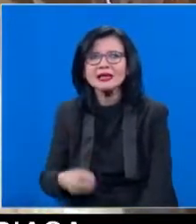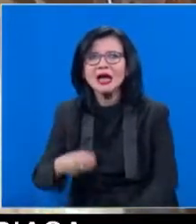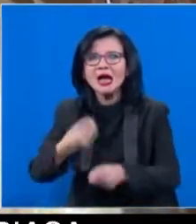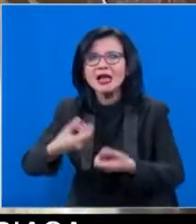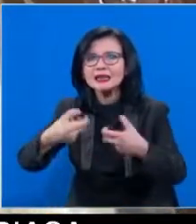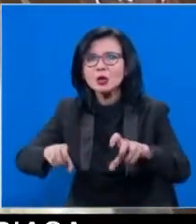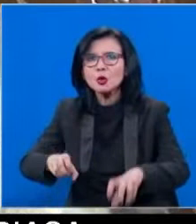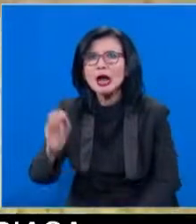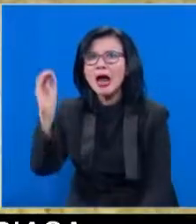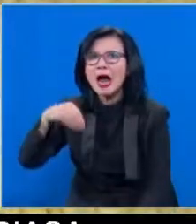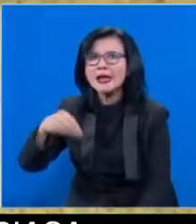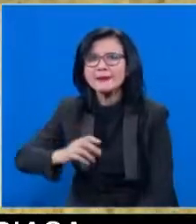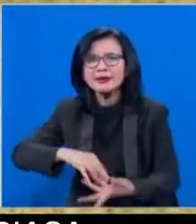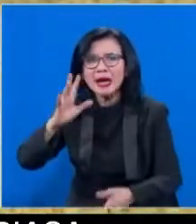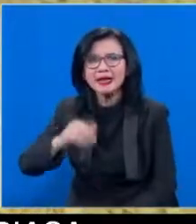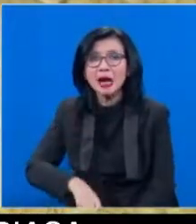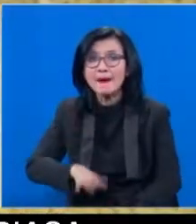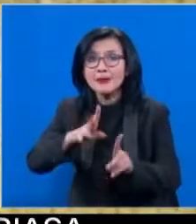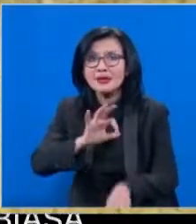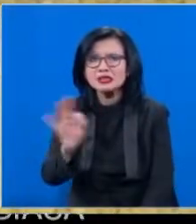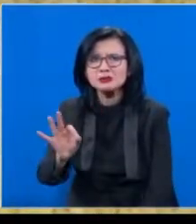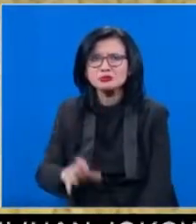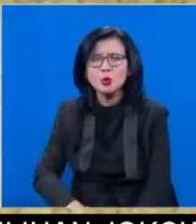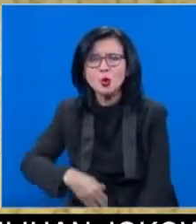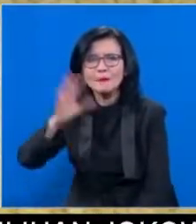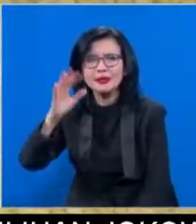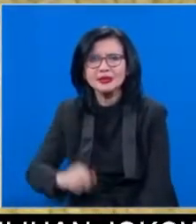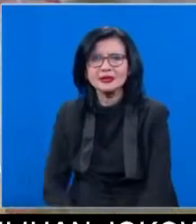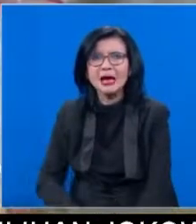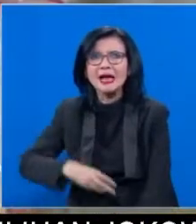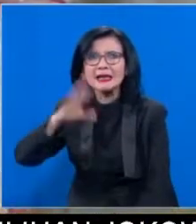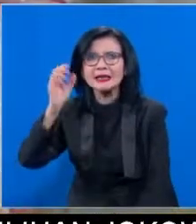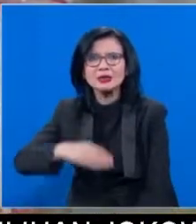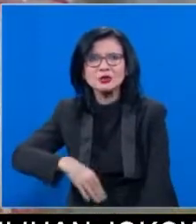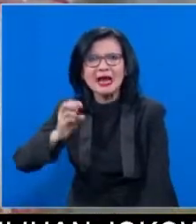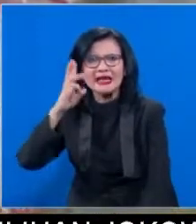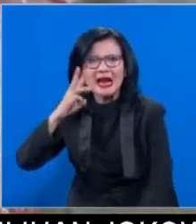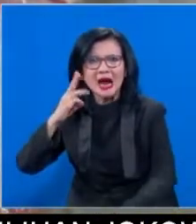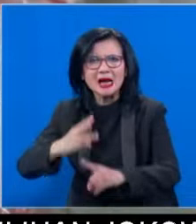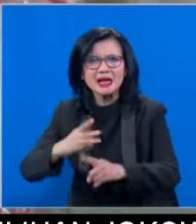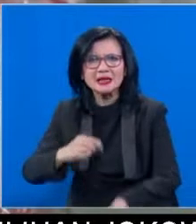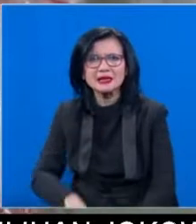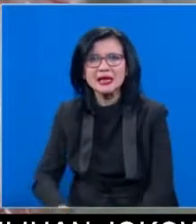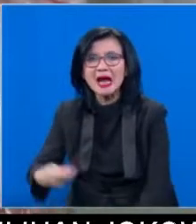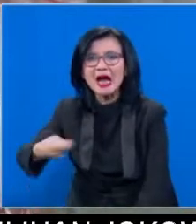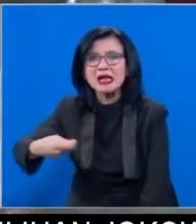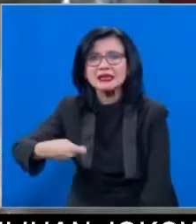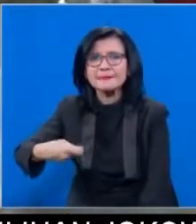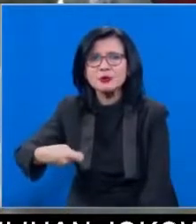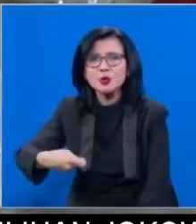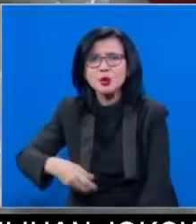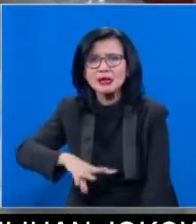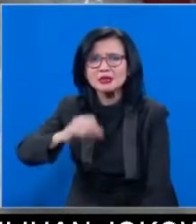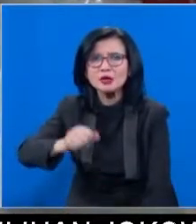pagi harga gula pasir terpantau Rp14.000 kg Naik tiga kali dalam sepekan terakhir tepung terigu kini dijual dengan harga